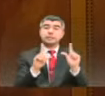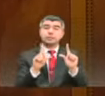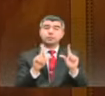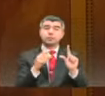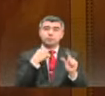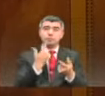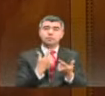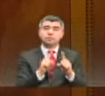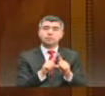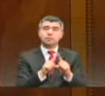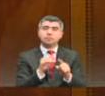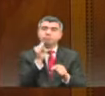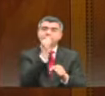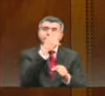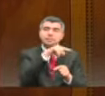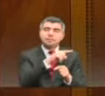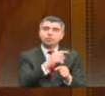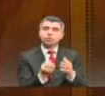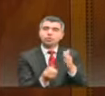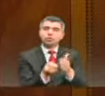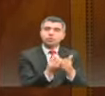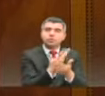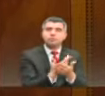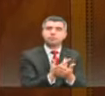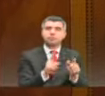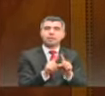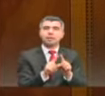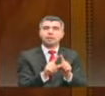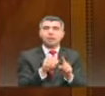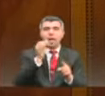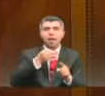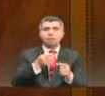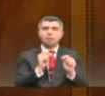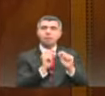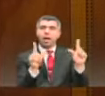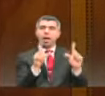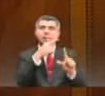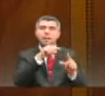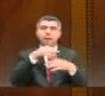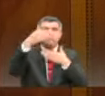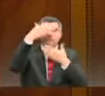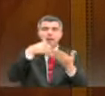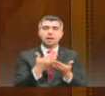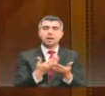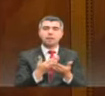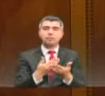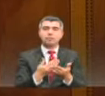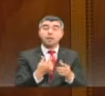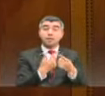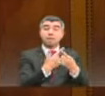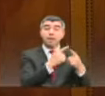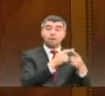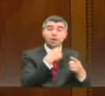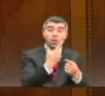هذا الولوج وتعزيز دور الإعلام في تكريس المواطنة وإشعاع المغرب عن طريق حزمة من الإجراءات،